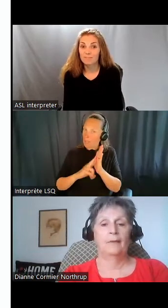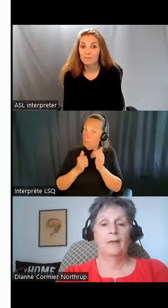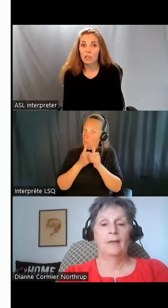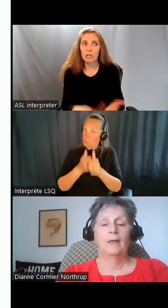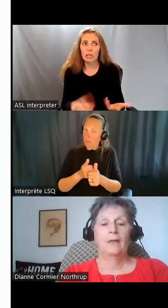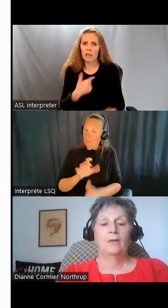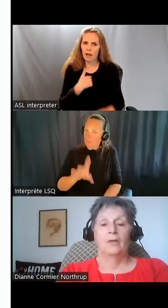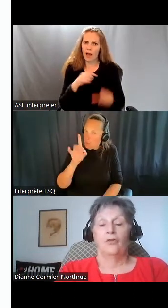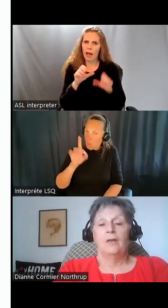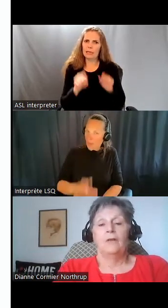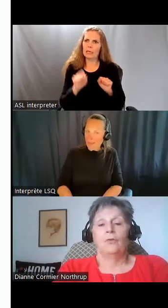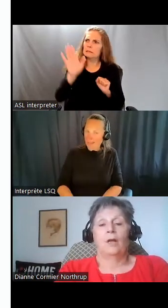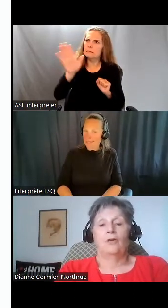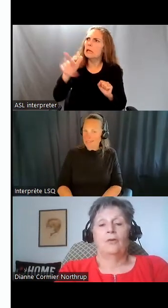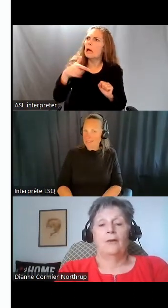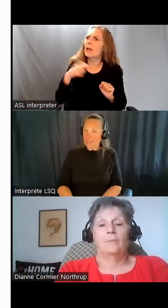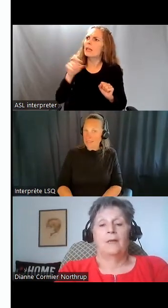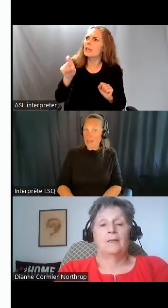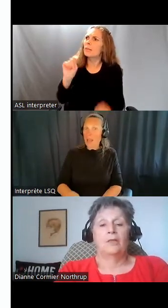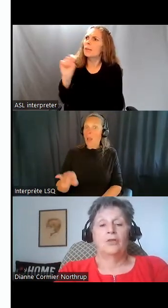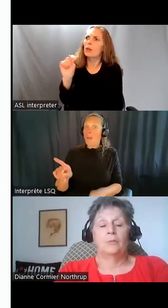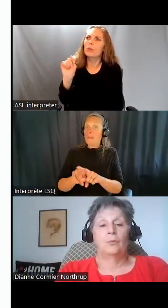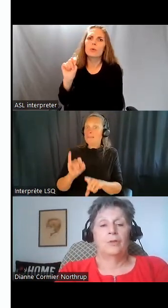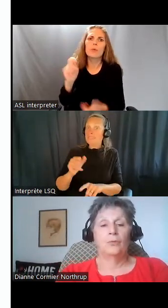même si vous pouvez dire à quelqu'un « Quand vous avez besoin d'aller aux toilettes,